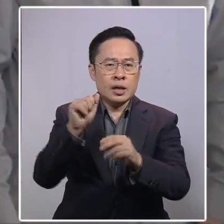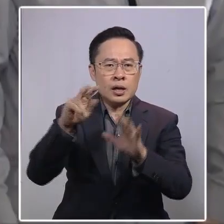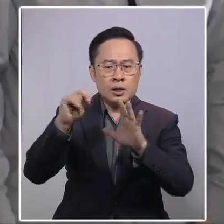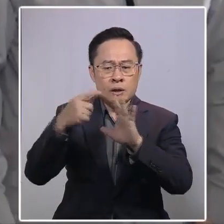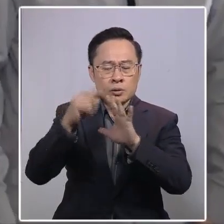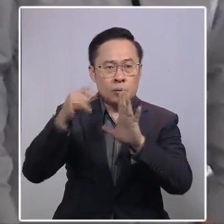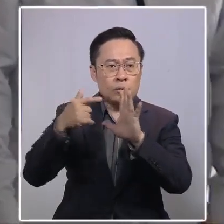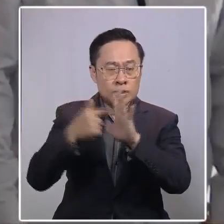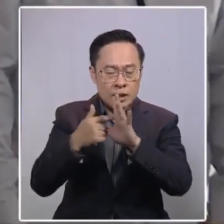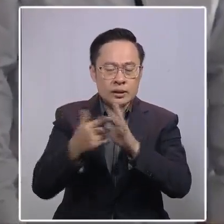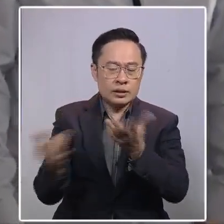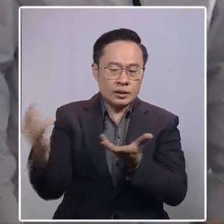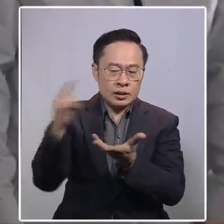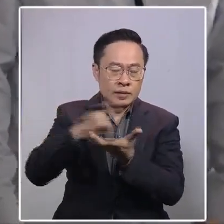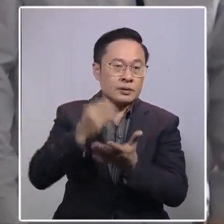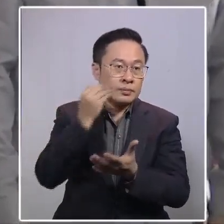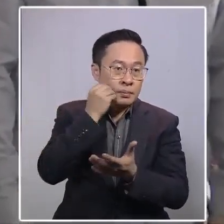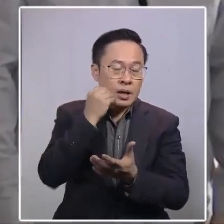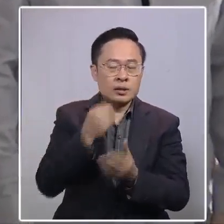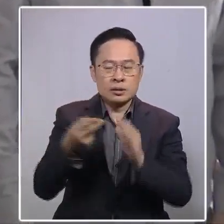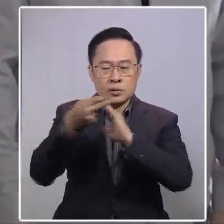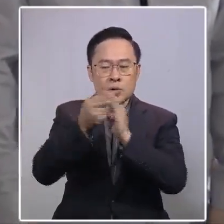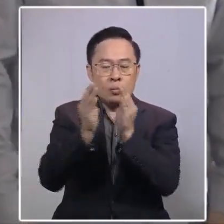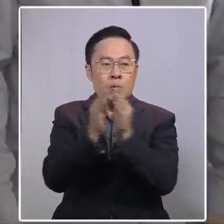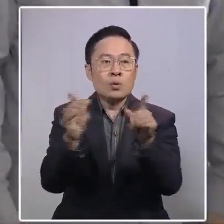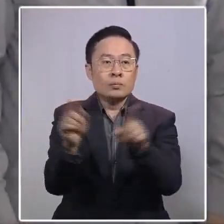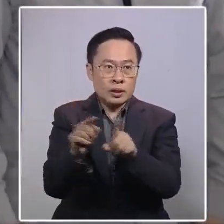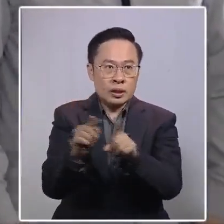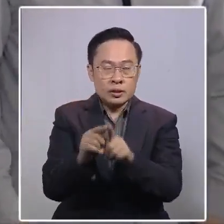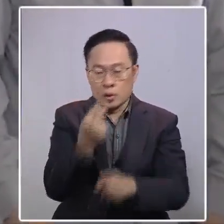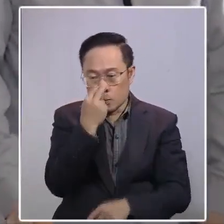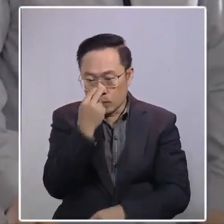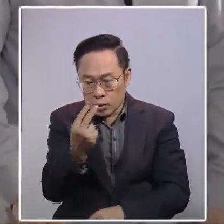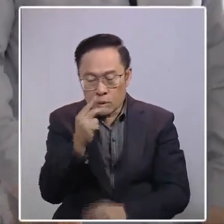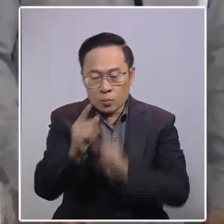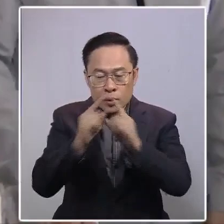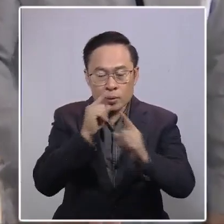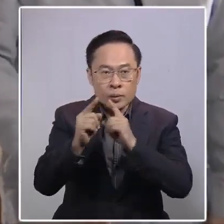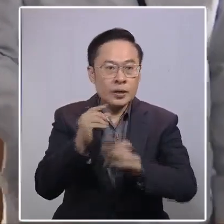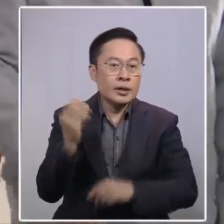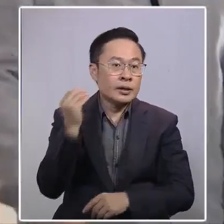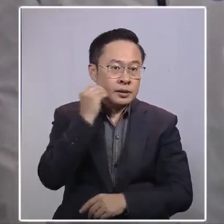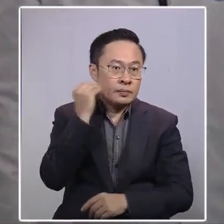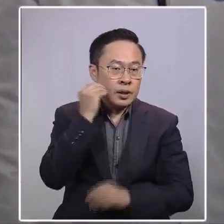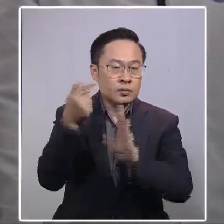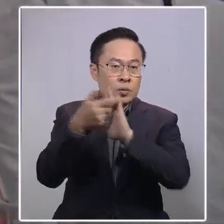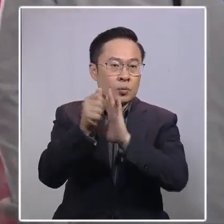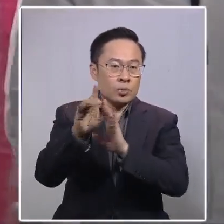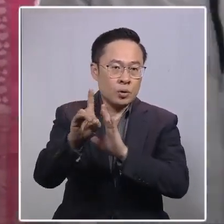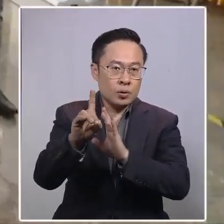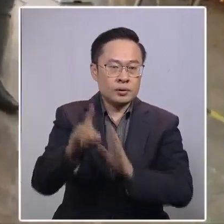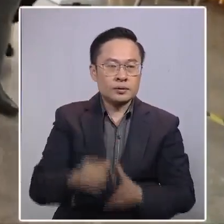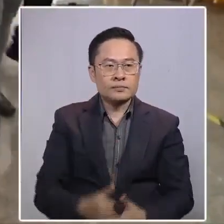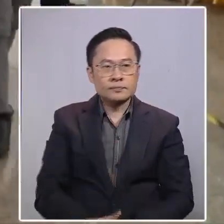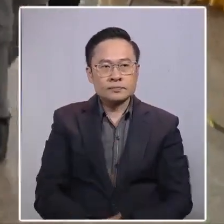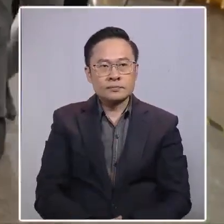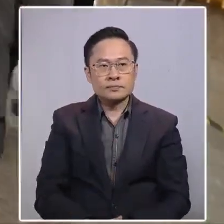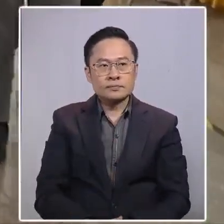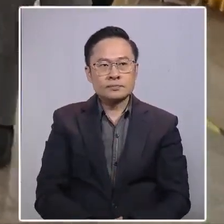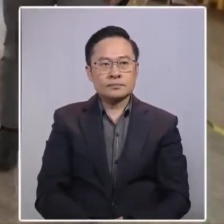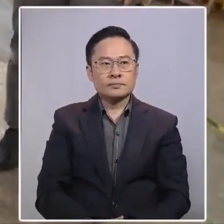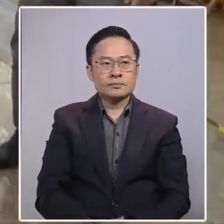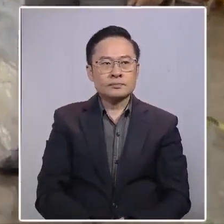การปล่อยตัวและเดินทางกลับมาถึงประเทศไทยที่บ้านอำเภอกุดจับจังหวัดอุดรธานีด้วย